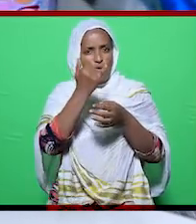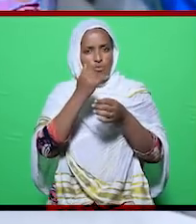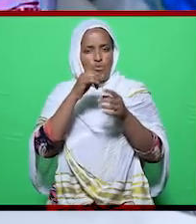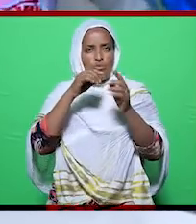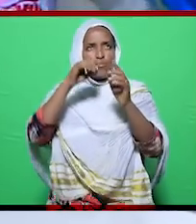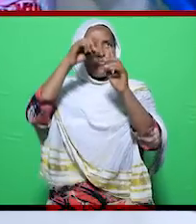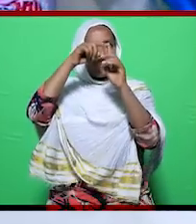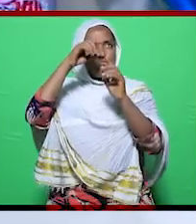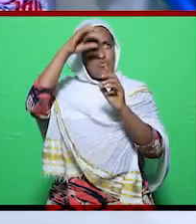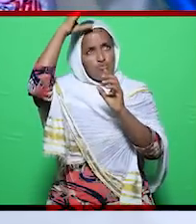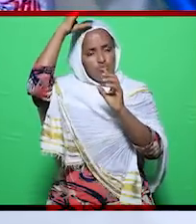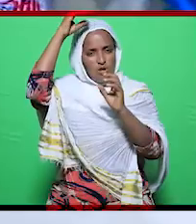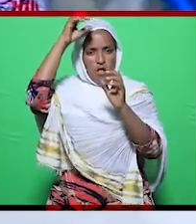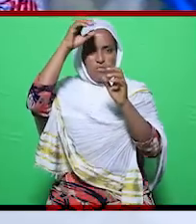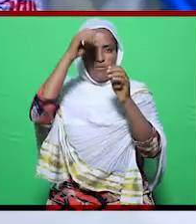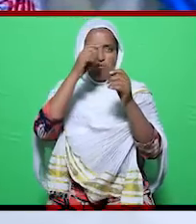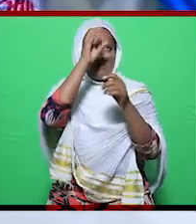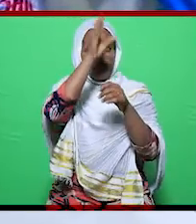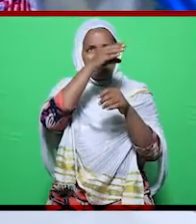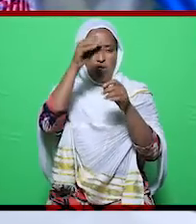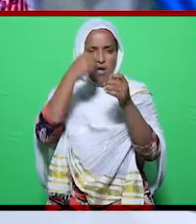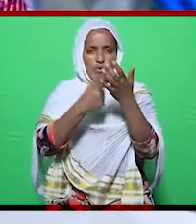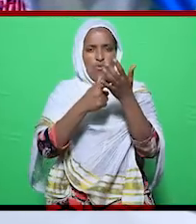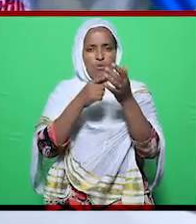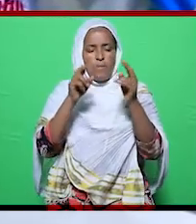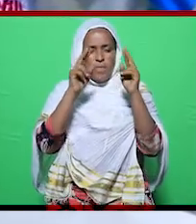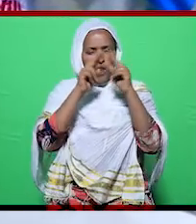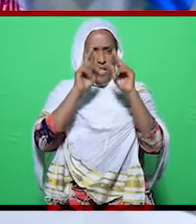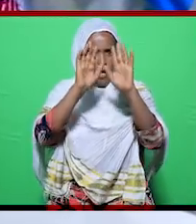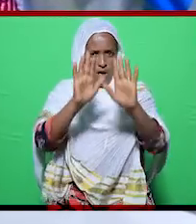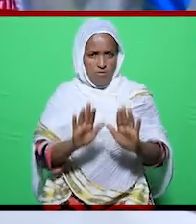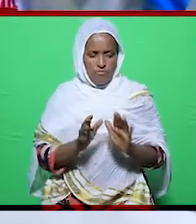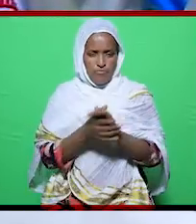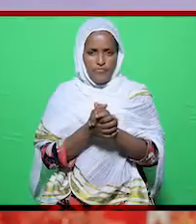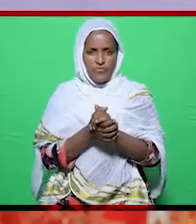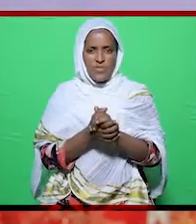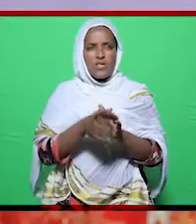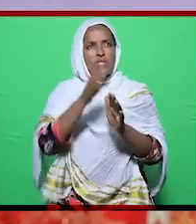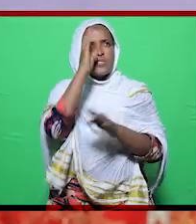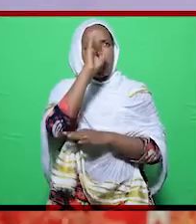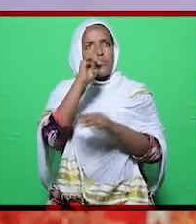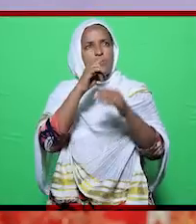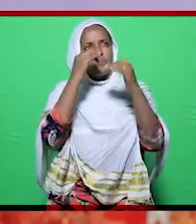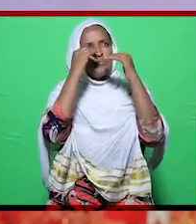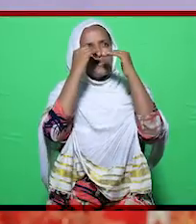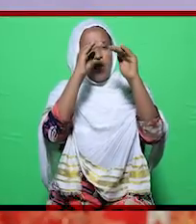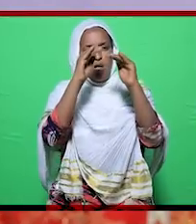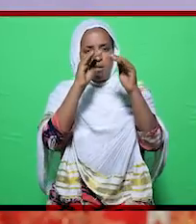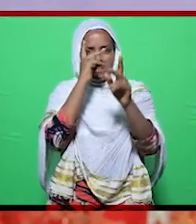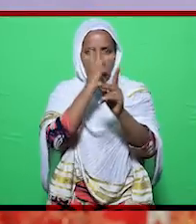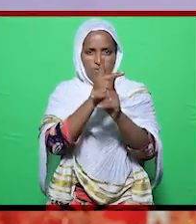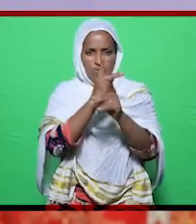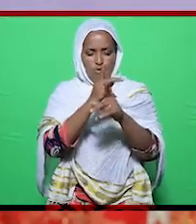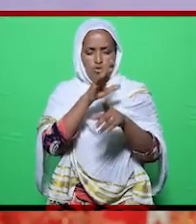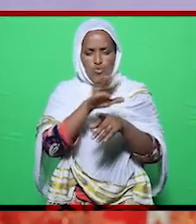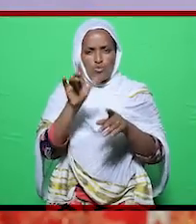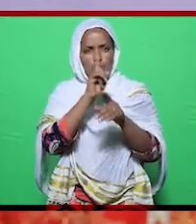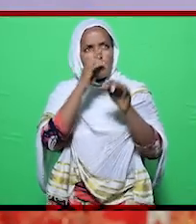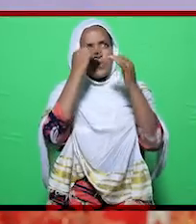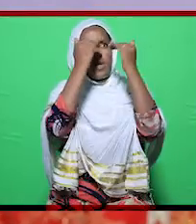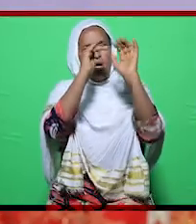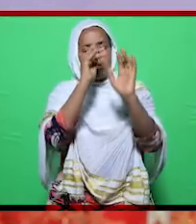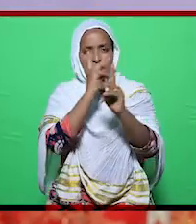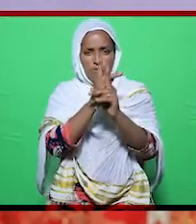ታላቅ ደብር የሆነ ቤተክርስቲያንስ እግዚአብሔር ርቶኝ ሲያለውና ጉልላት አለው ጉልላቱ ስንሰራ